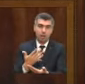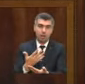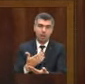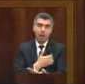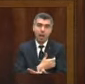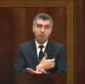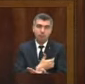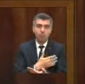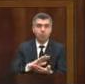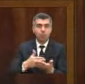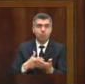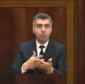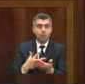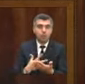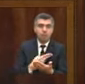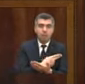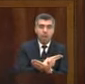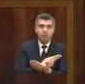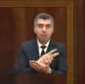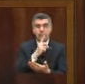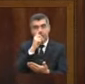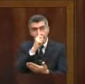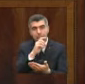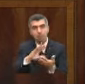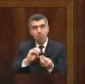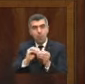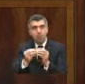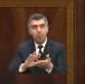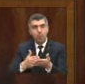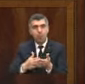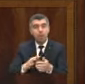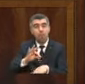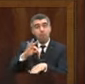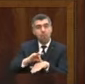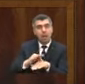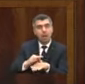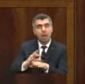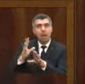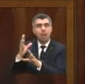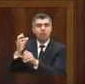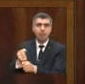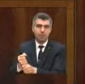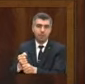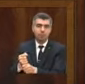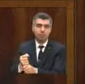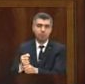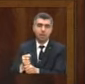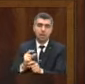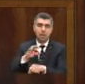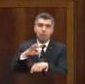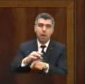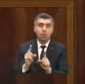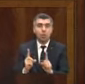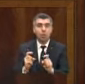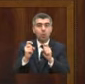القلب واللي يخصو عملية جراحية معقدة، أو اللي مرض الله يعافي الجميع بمرض السرطان للكلفة